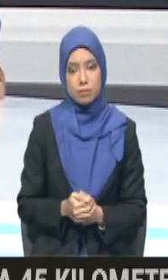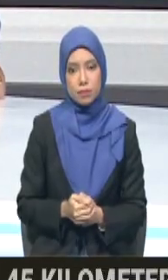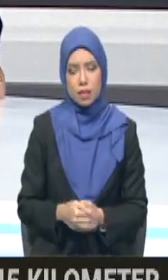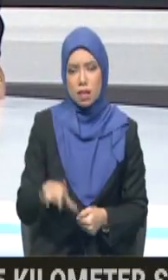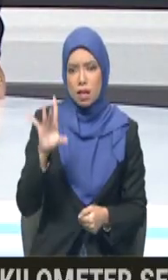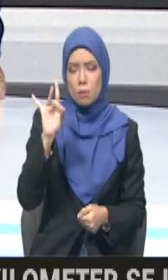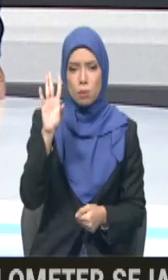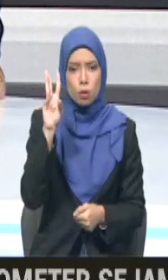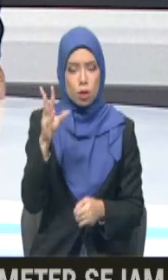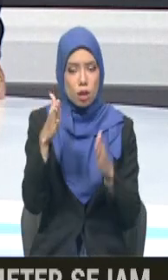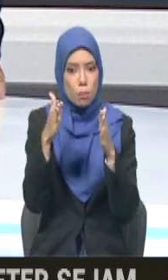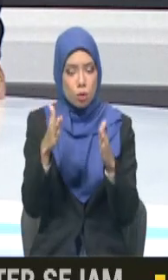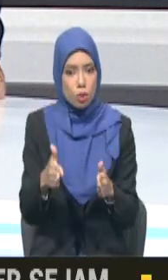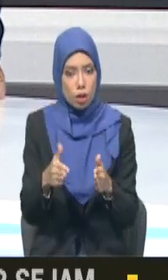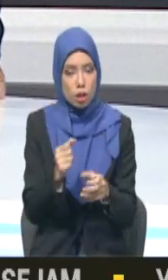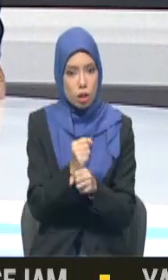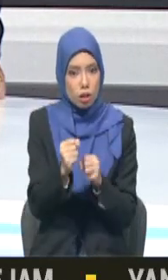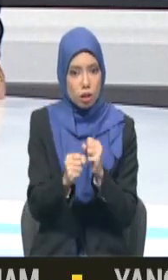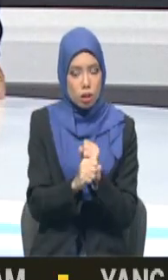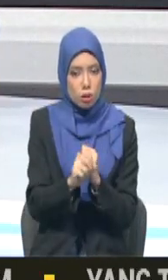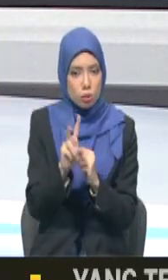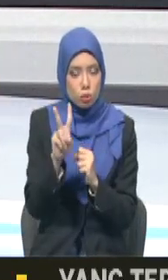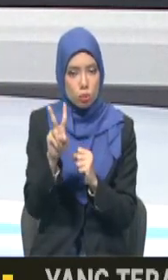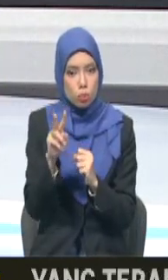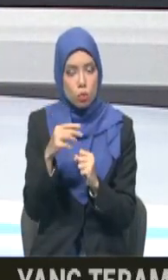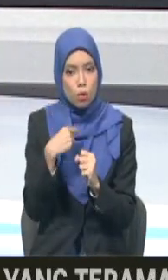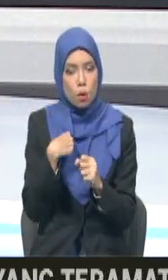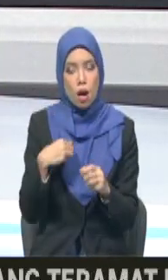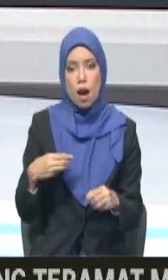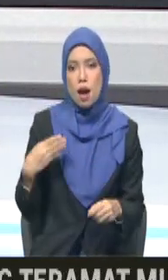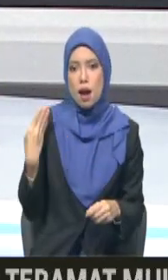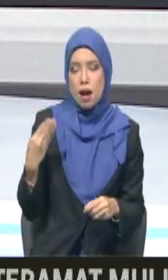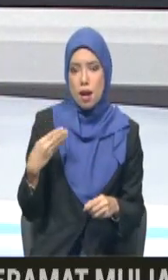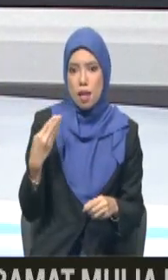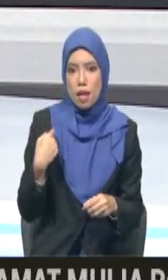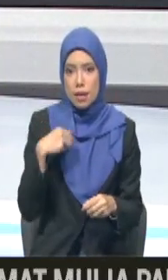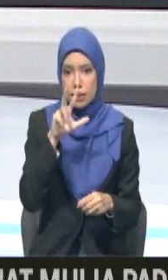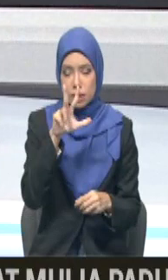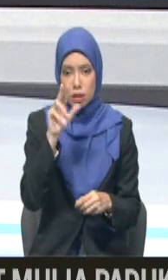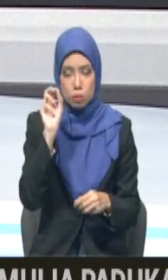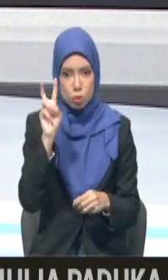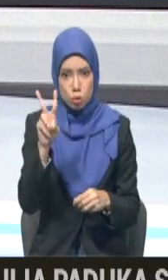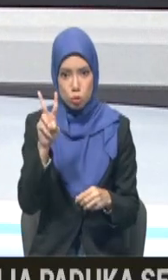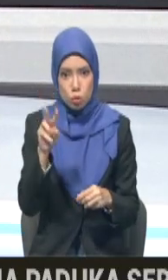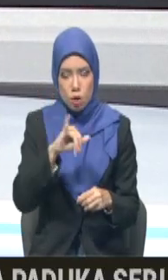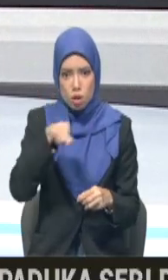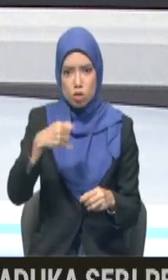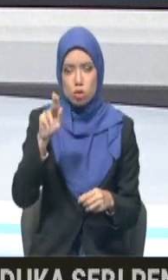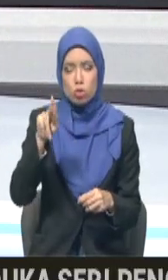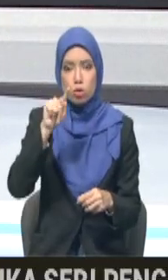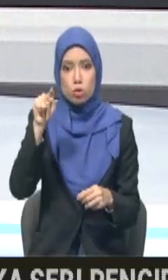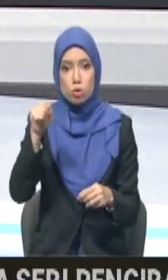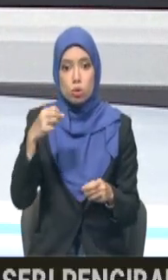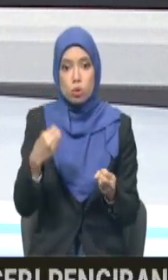86 pelajar tahun 2 skim tilawah al-quran remaja yang menamatkan 30 juzuk pembacaan al-quran